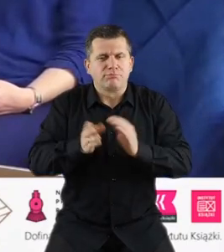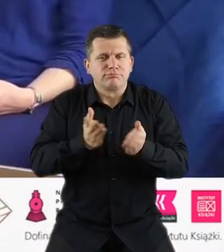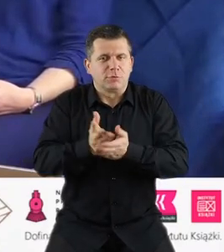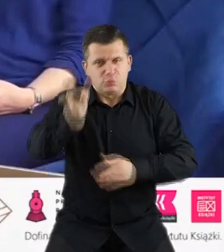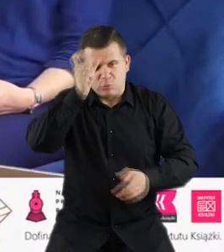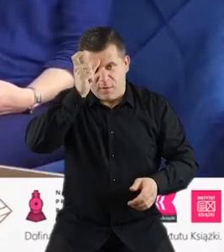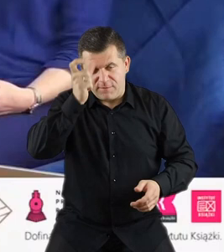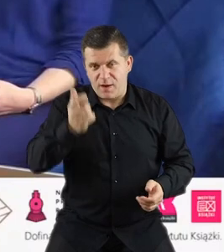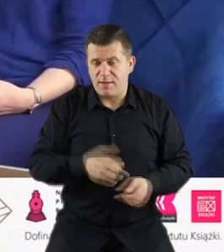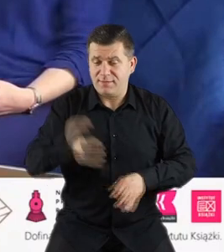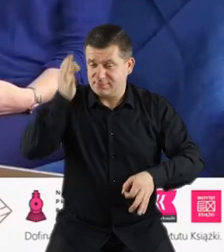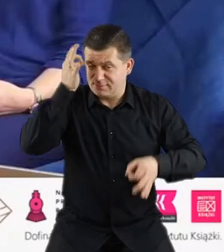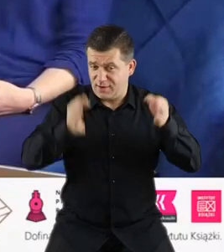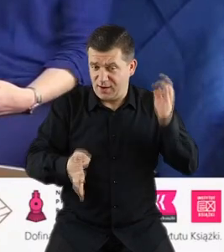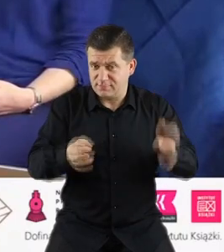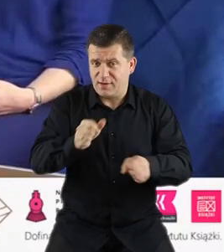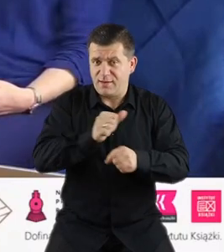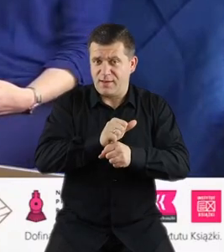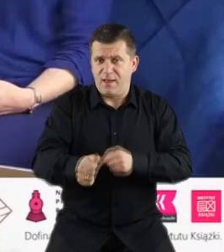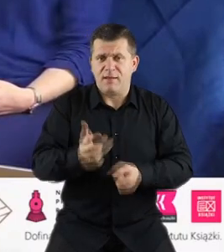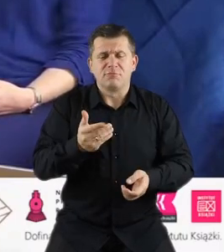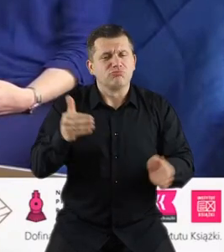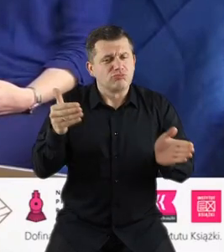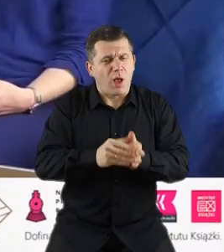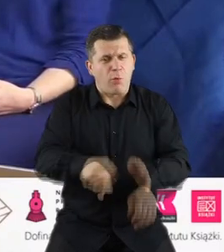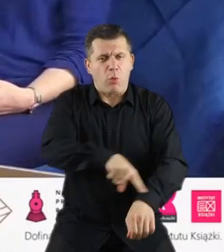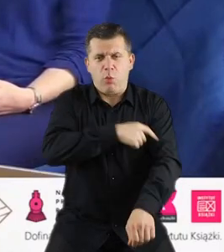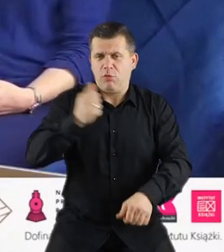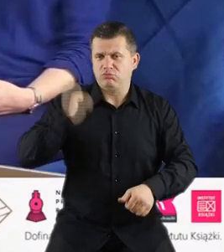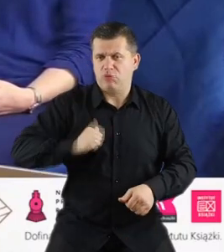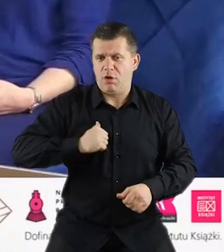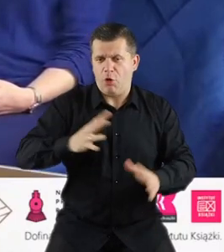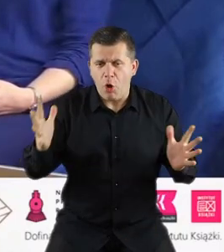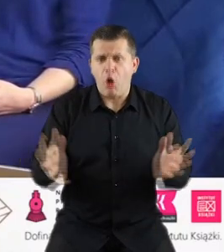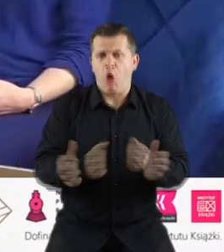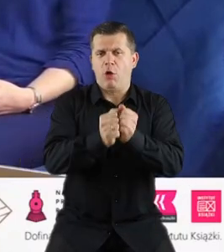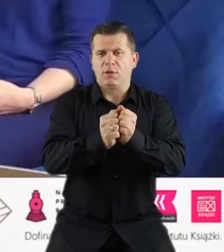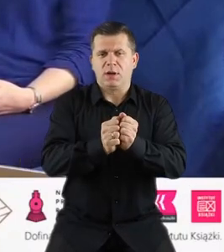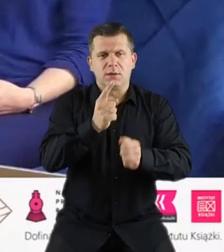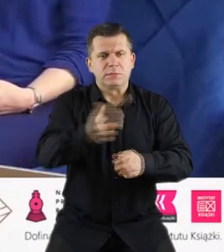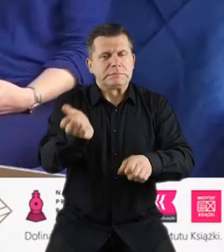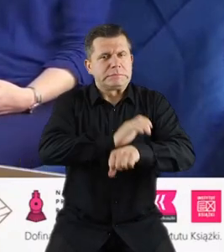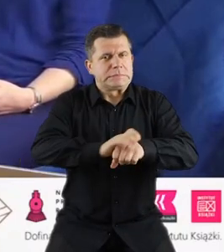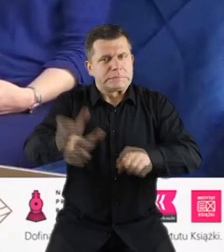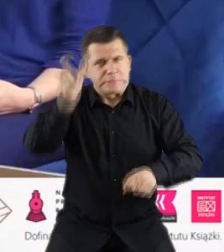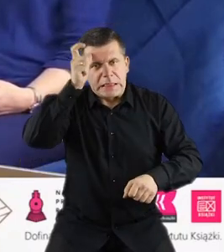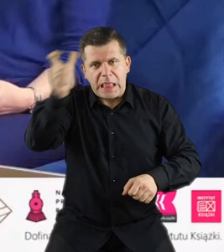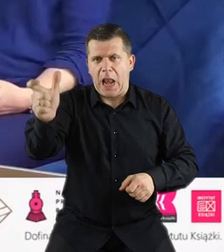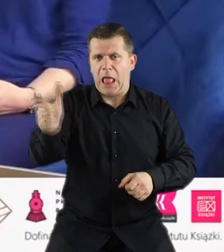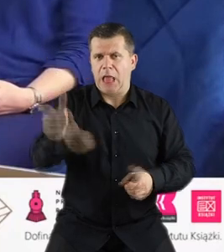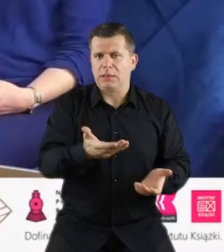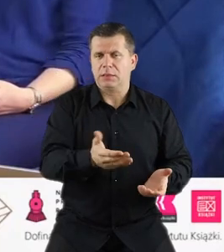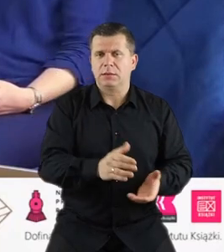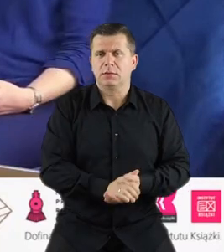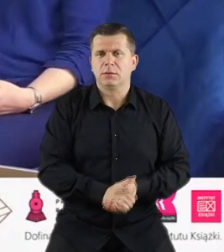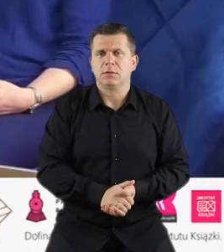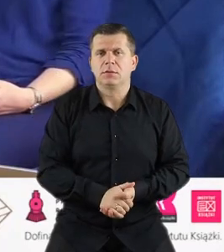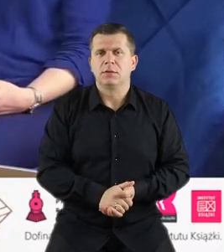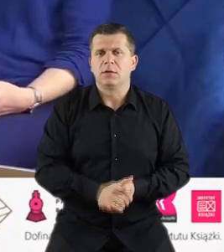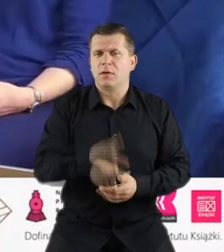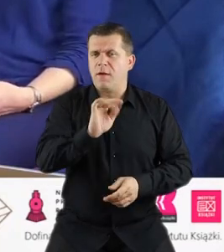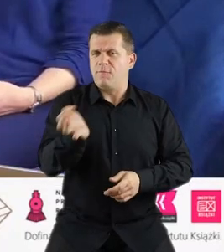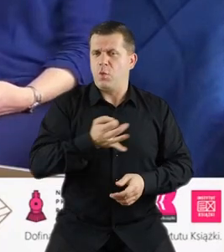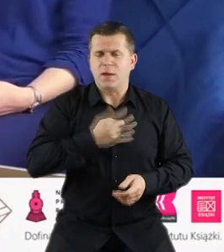człowieka. Zastanawiające jest, że tyle trzeba czekać na odkrycie takiego talentu prozatorskiego, odbijającego